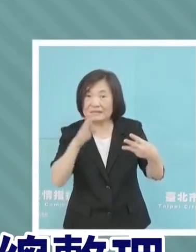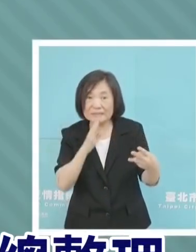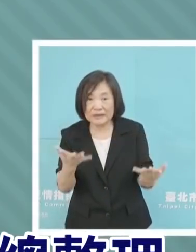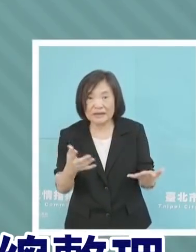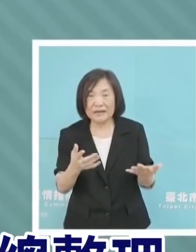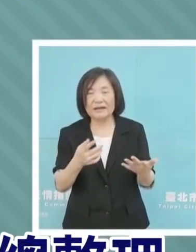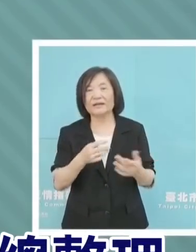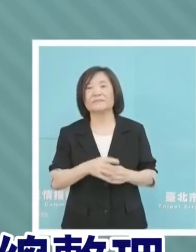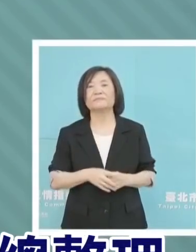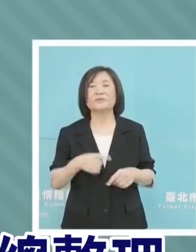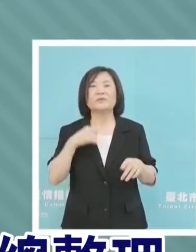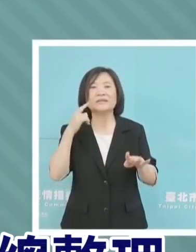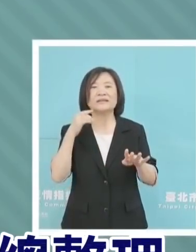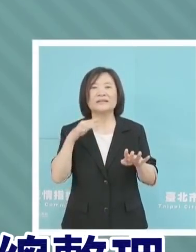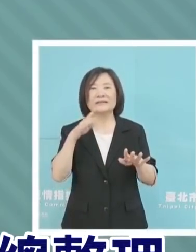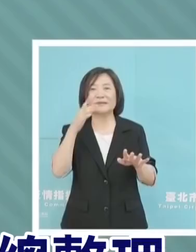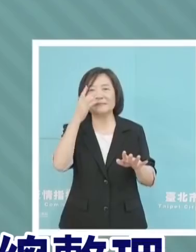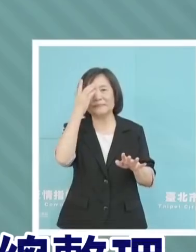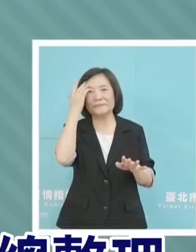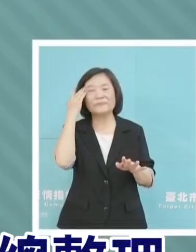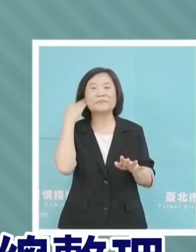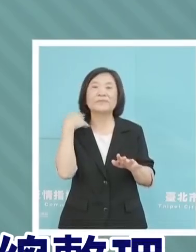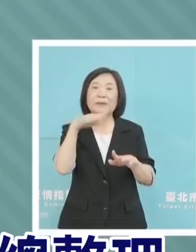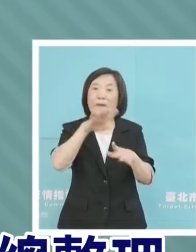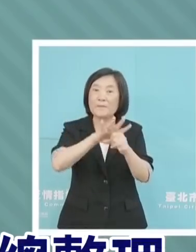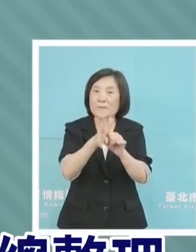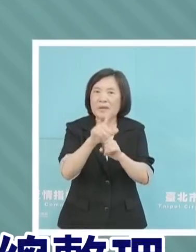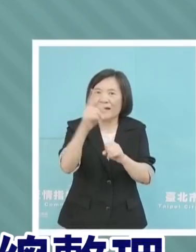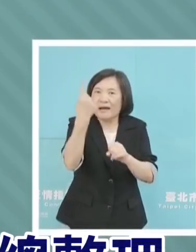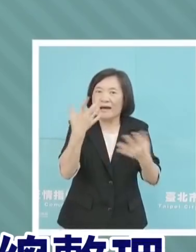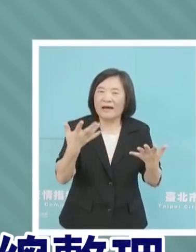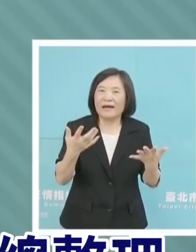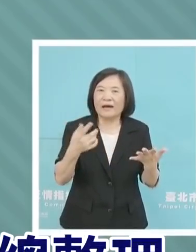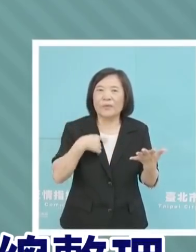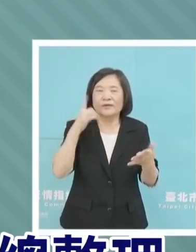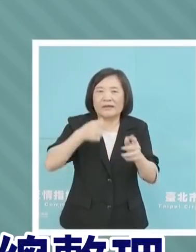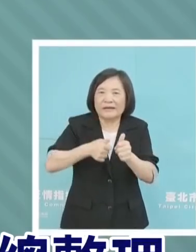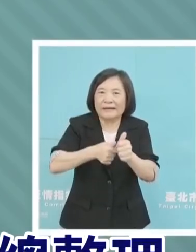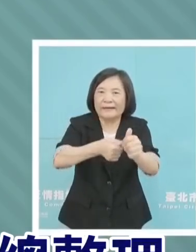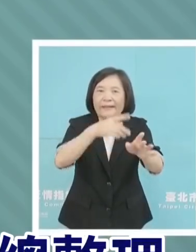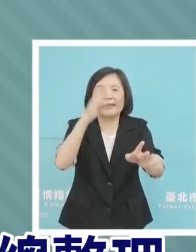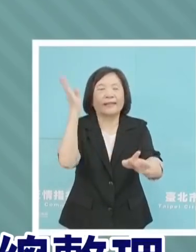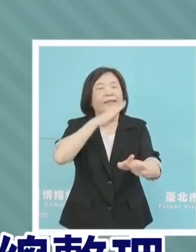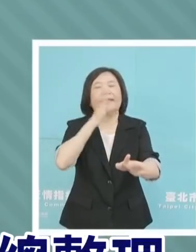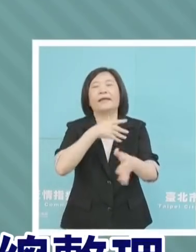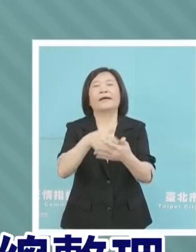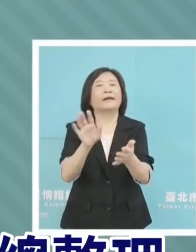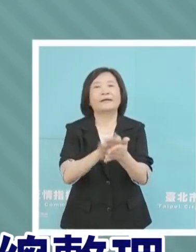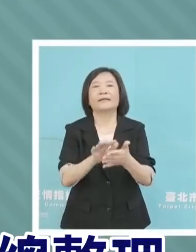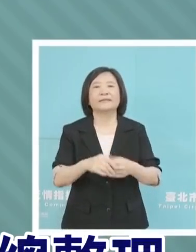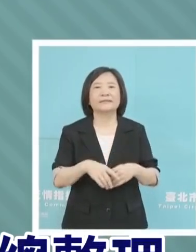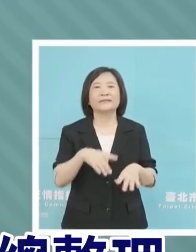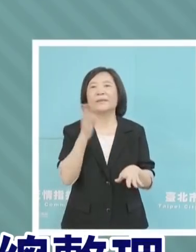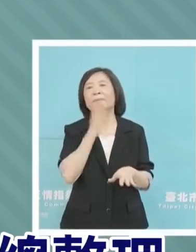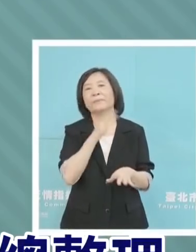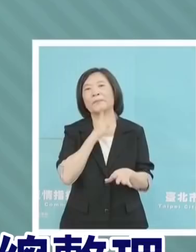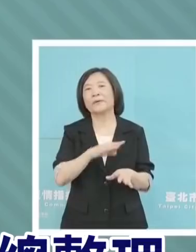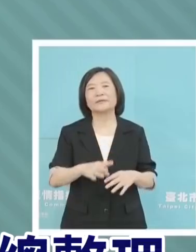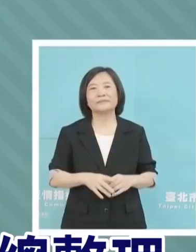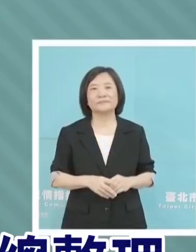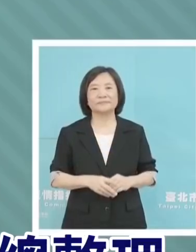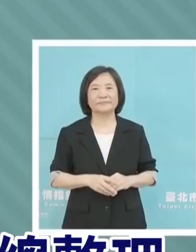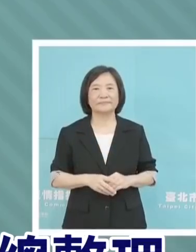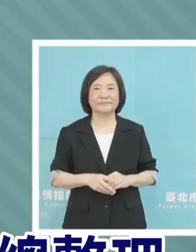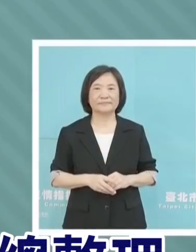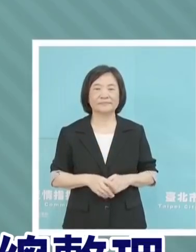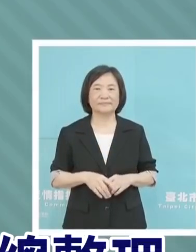么源头来源在这个事情已经发生了去追究那个不具实